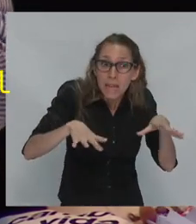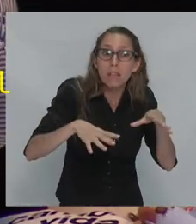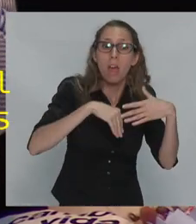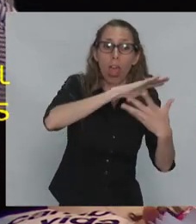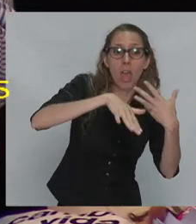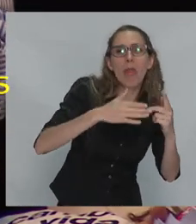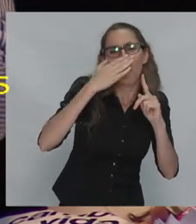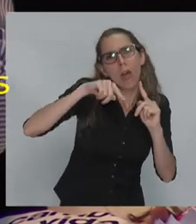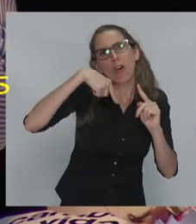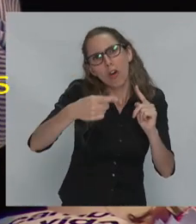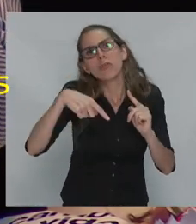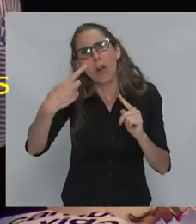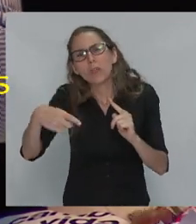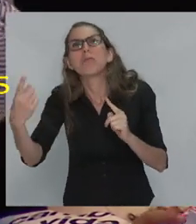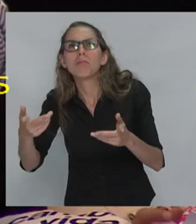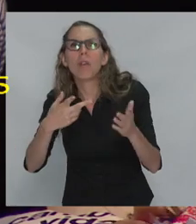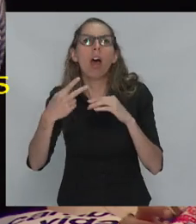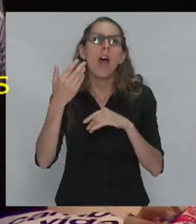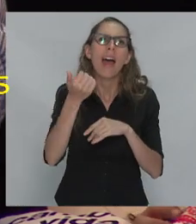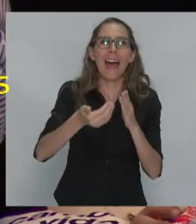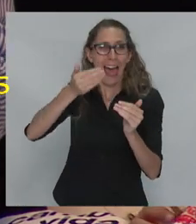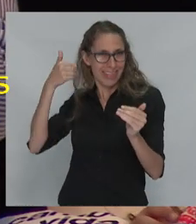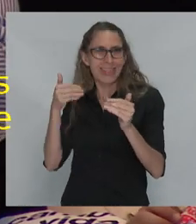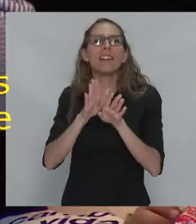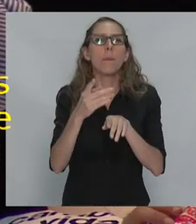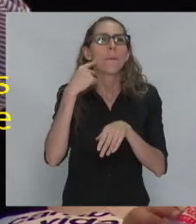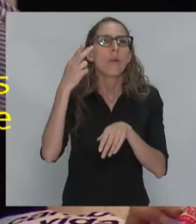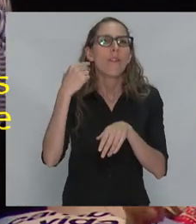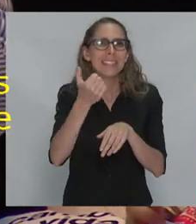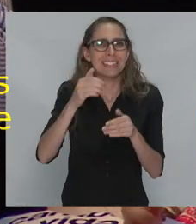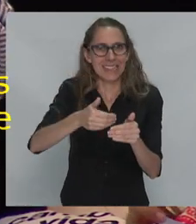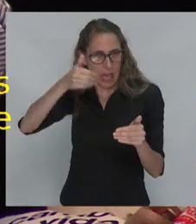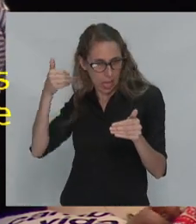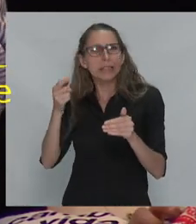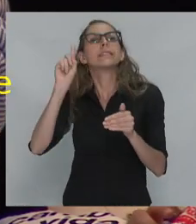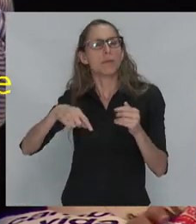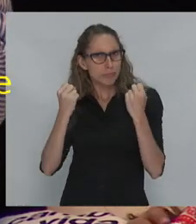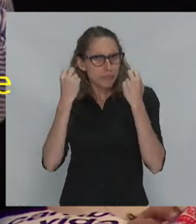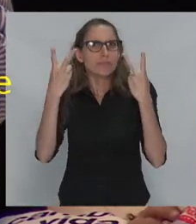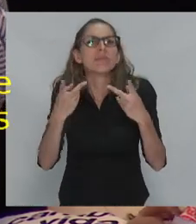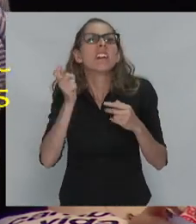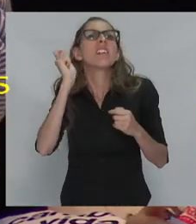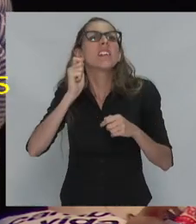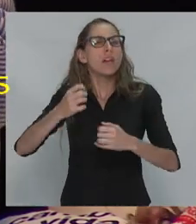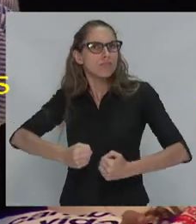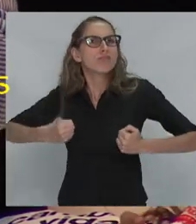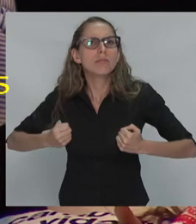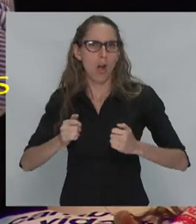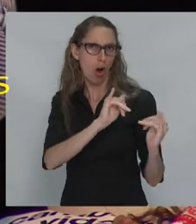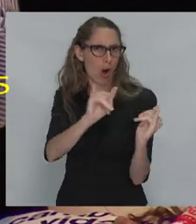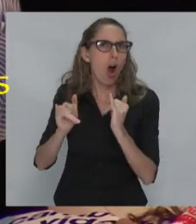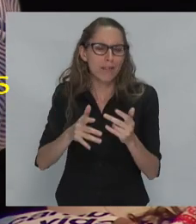où également des jeunes ont pris les armes et ont annoncé la naissance de la